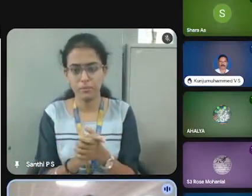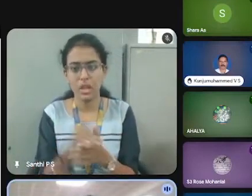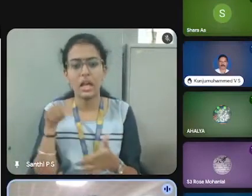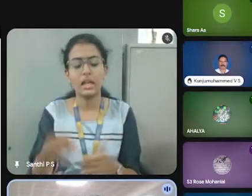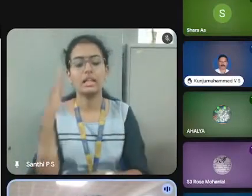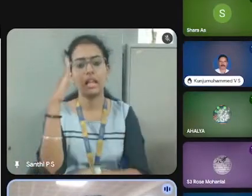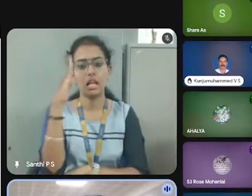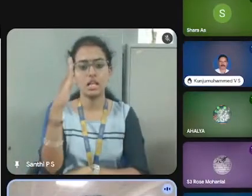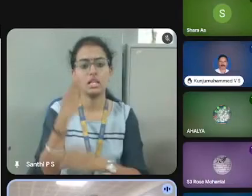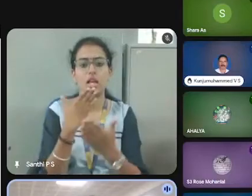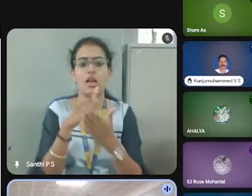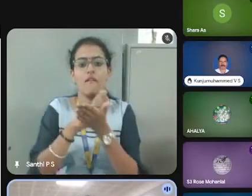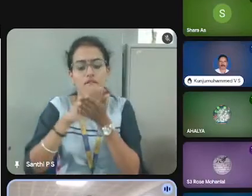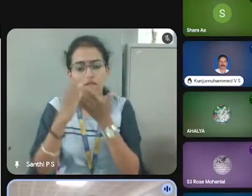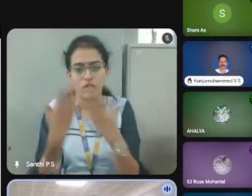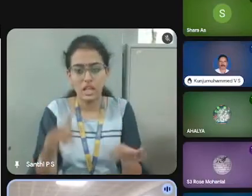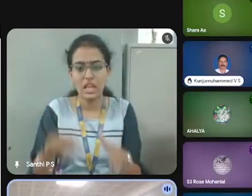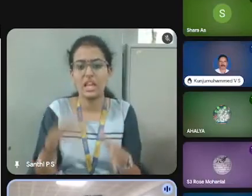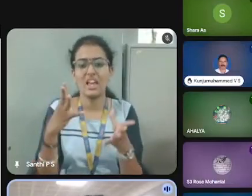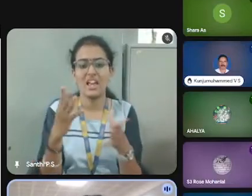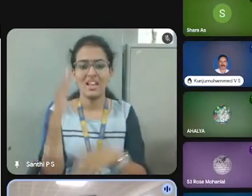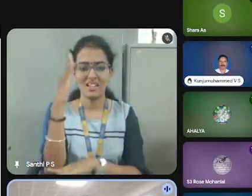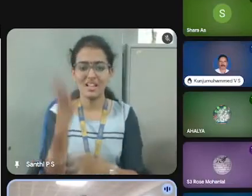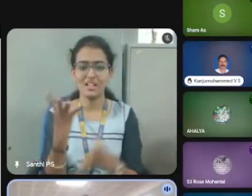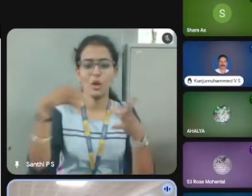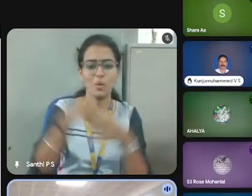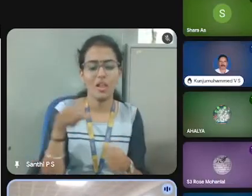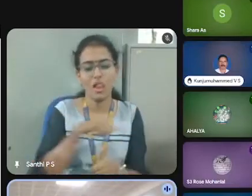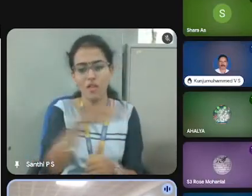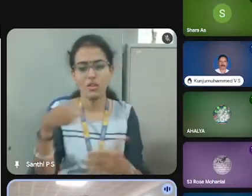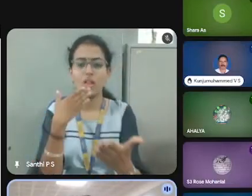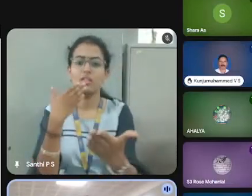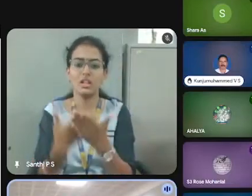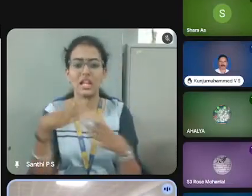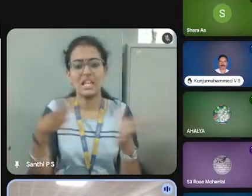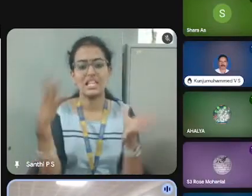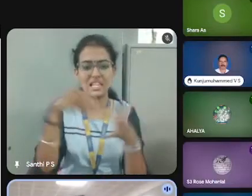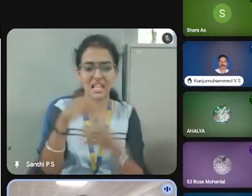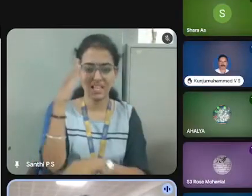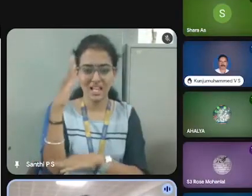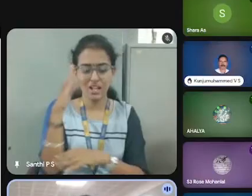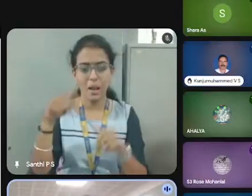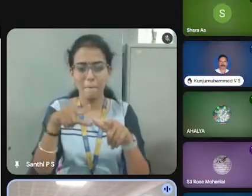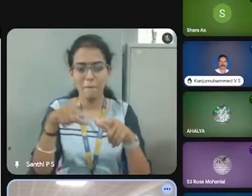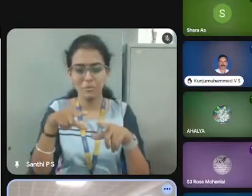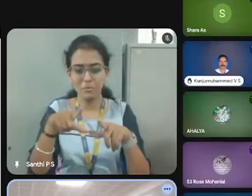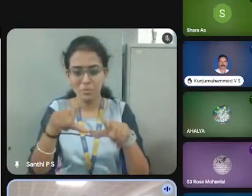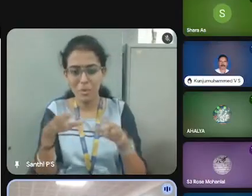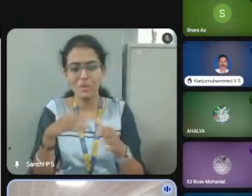ഇന്നത്തെ സെഷൻ ഇവിടെ അവസാനിക്കുകയാണ്. ഈ സെഷനിൽ പങ്കെടുത്ത എല്ലാവർക്കും നന്ദി അറിയിക്കുന്നു. അതോടൊപ്പം സെഷൻ കൈകാര്യം ചെയ്ത എല്ലാ പാനൽ മെമ്പേഴ്സിനോടും നന്ദി